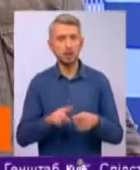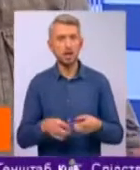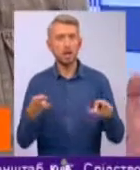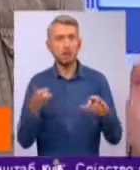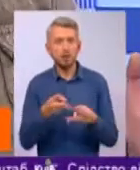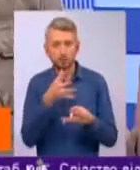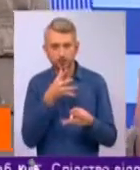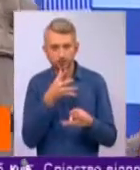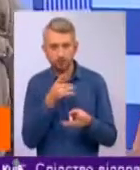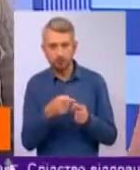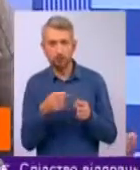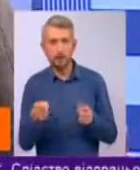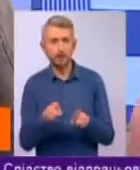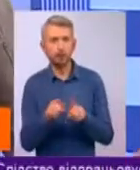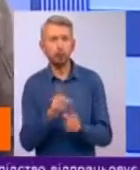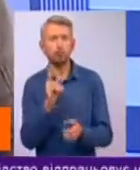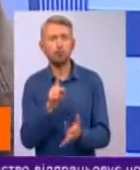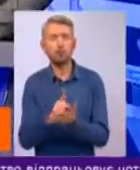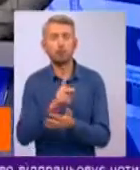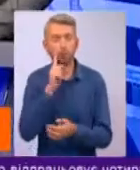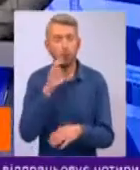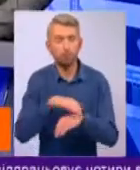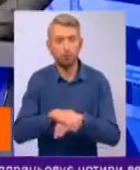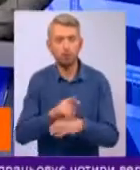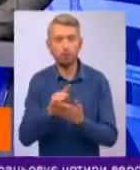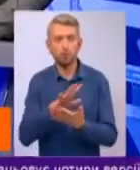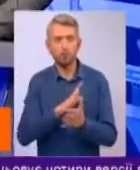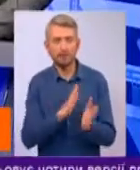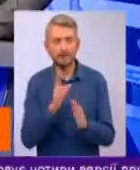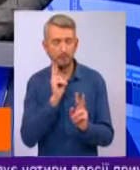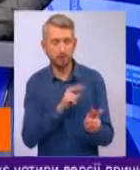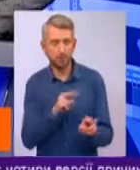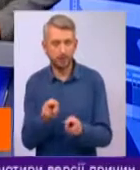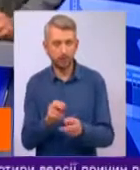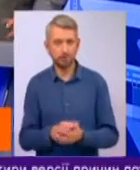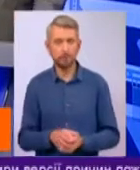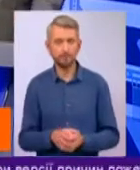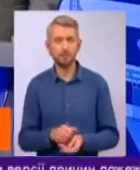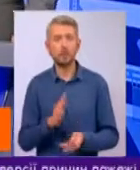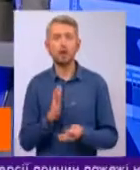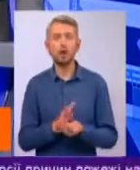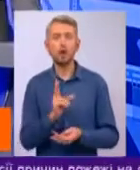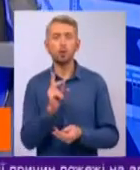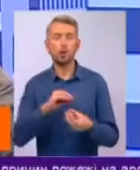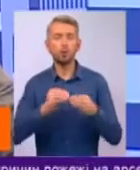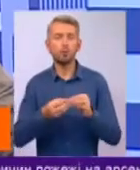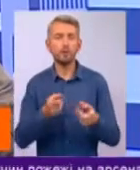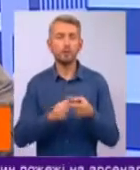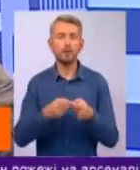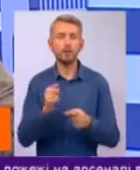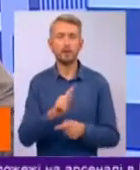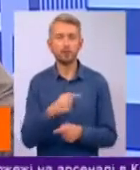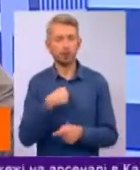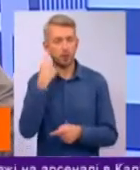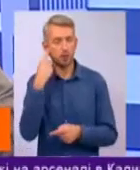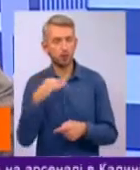певний час. Все одно це мав би хтось помітити. Мають бути якісь системи спостереження. Є друга проблема, пов'язана саме з тим, що от я